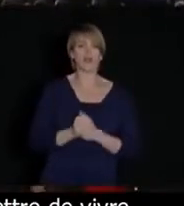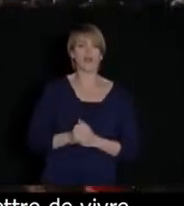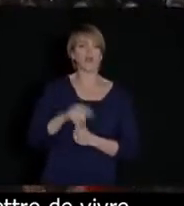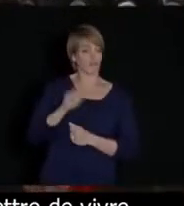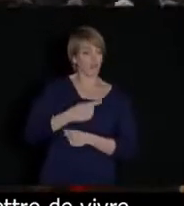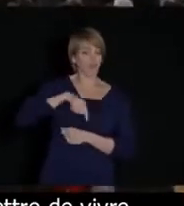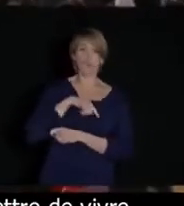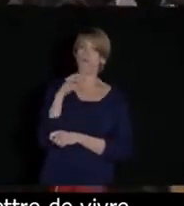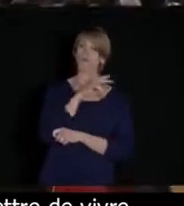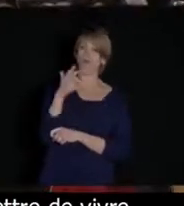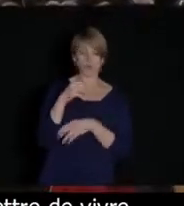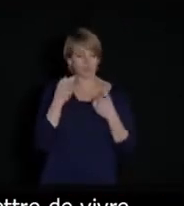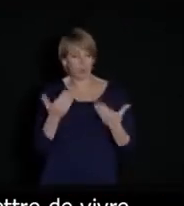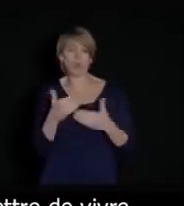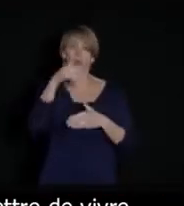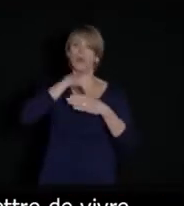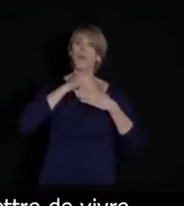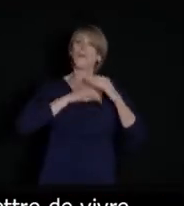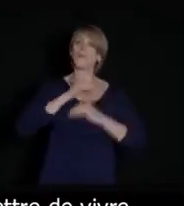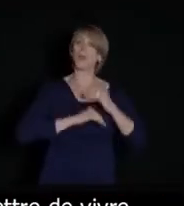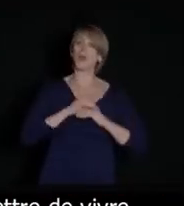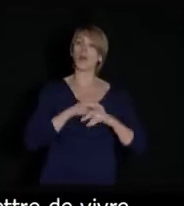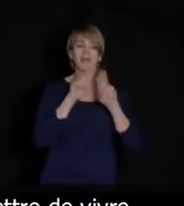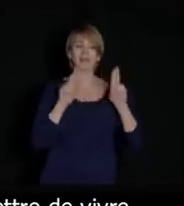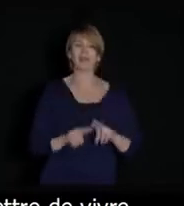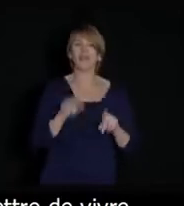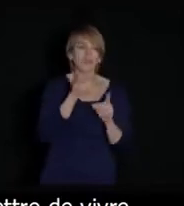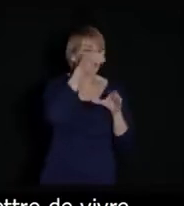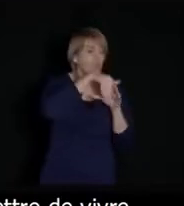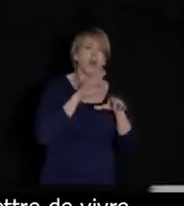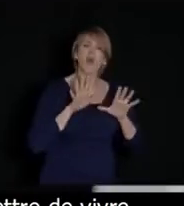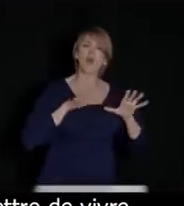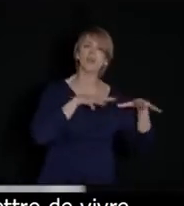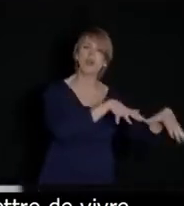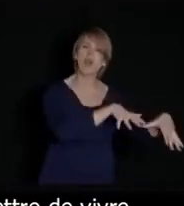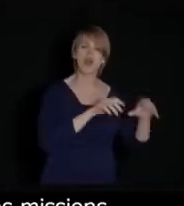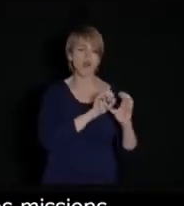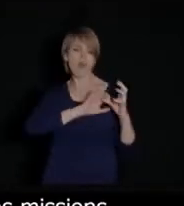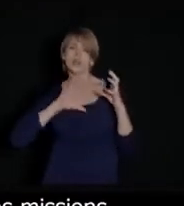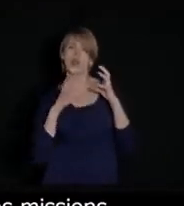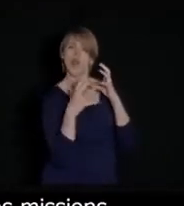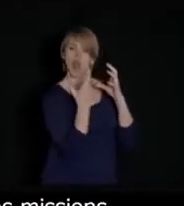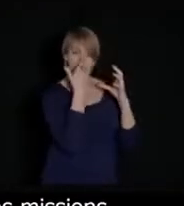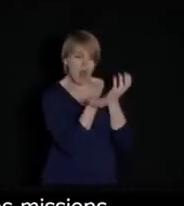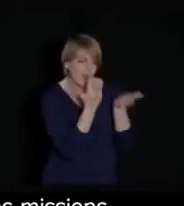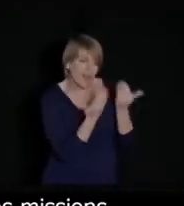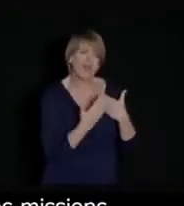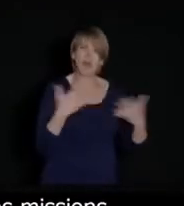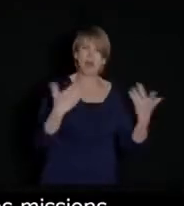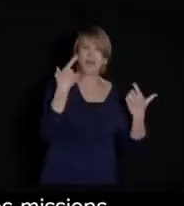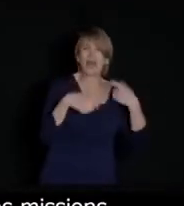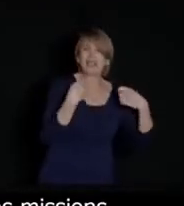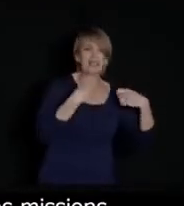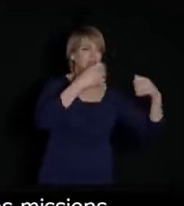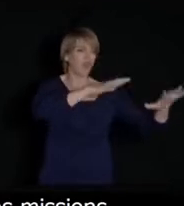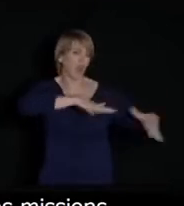lorsqu'on veut améliorer la situation. C'est à nous de proposer une campagne internationale de dépollution des océans pour y